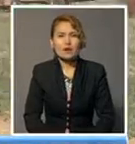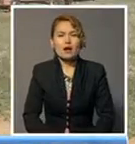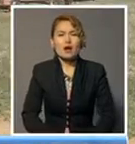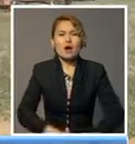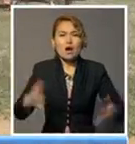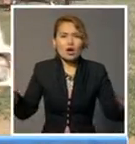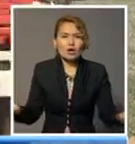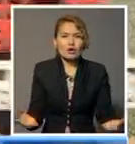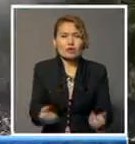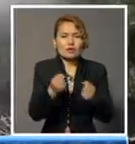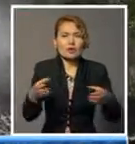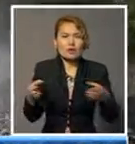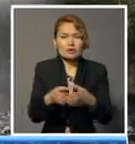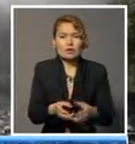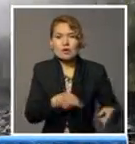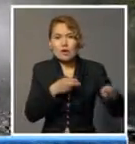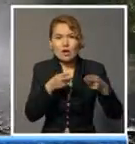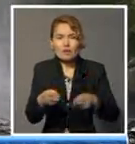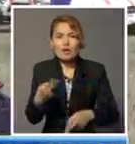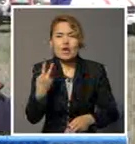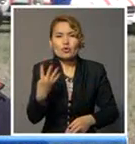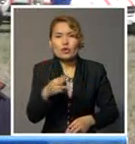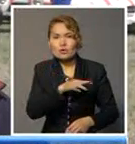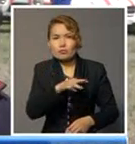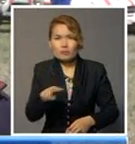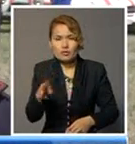Құтқарушылар болса, тілсіз жаумен күреске 4 минуттан соң араласты.